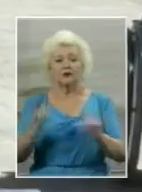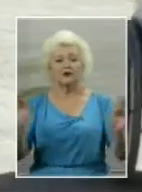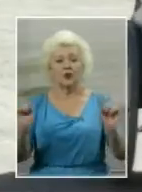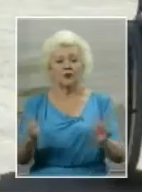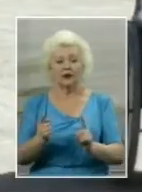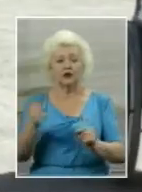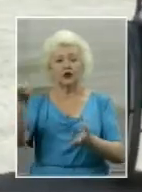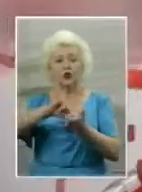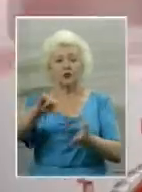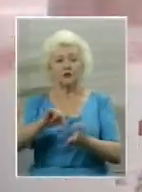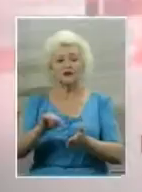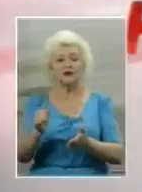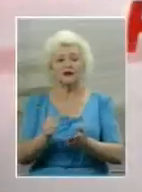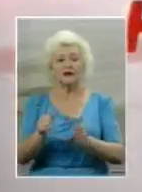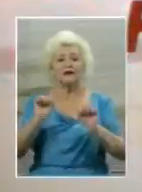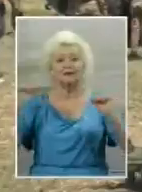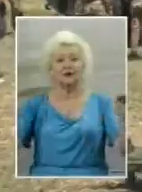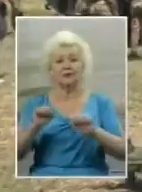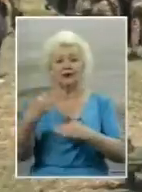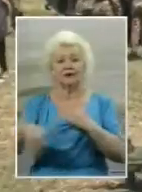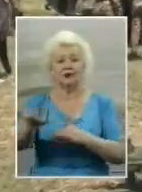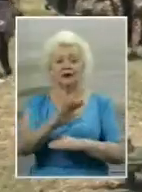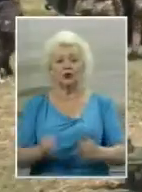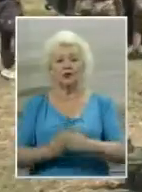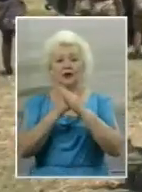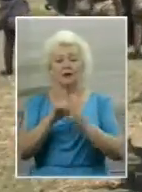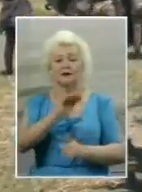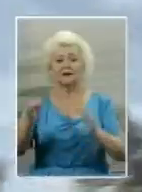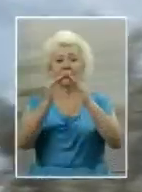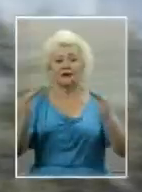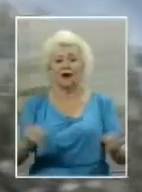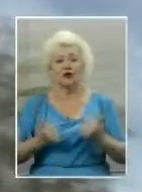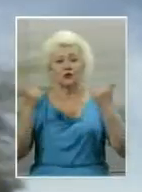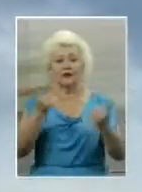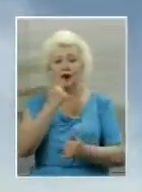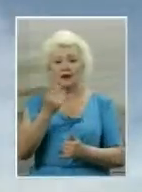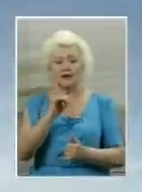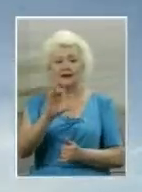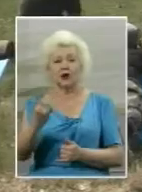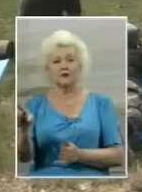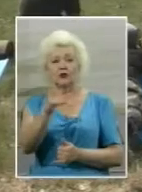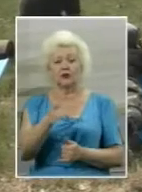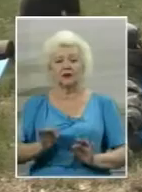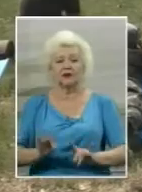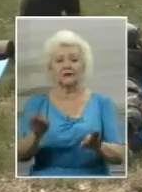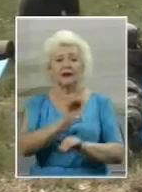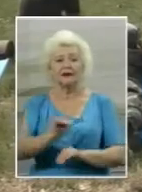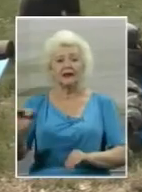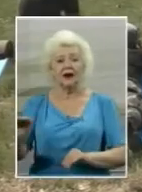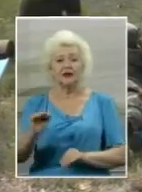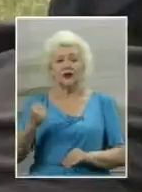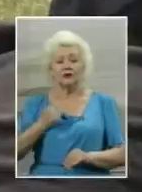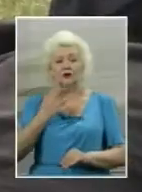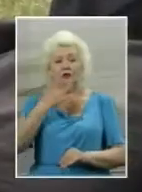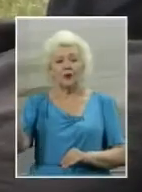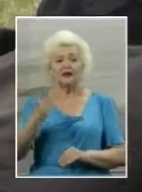участь і спортсмени з Херсонщини. На базі дитячого табору «Ювілейний», що у Красному Скадовського району, триває дитяча військово-патріотична